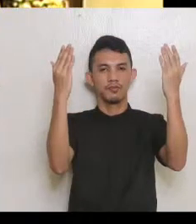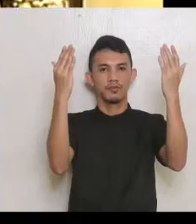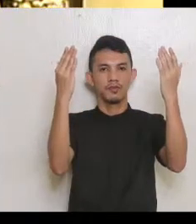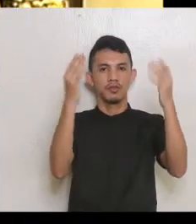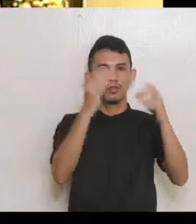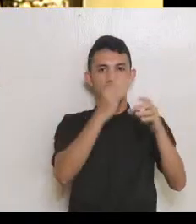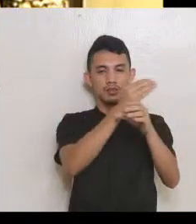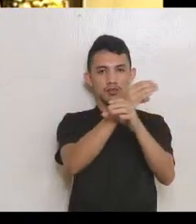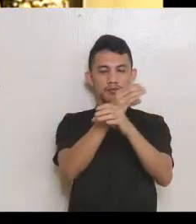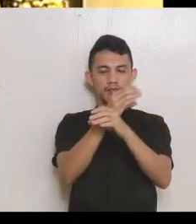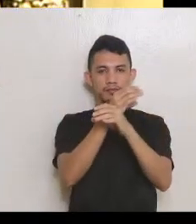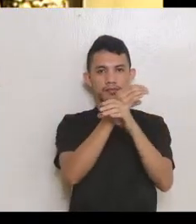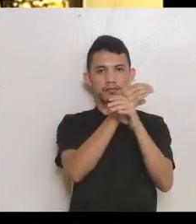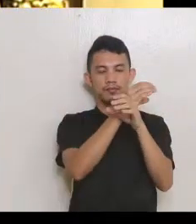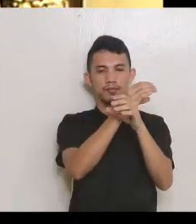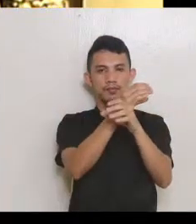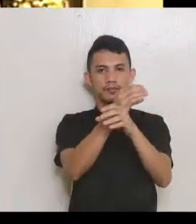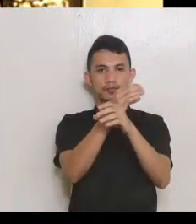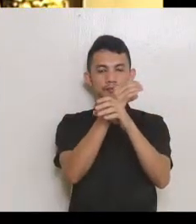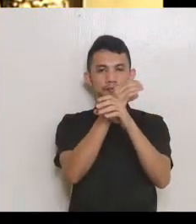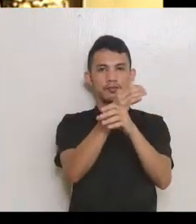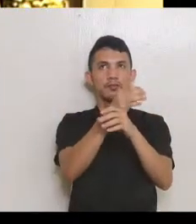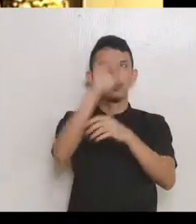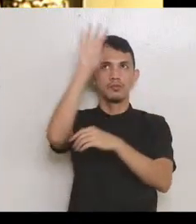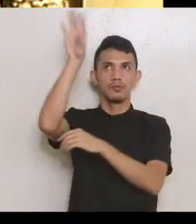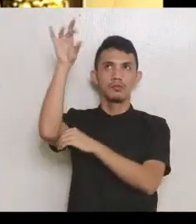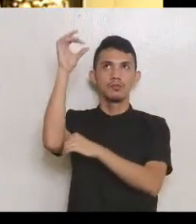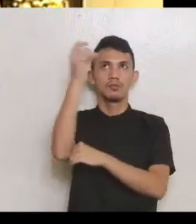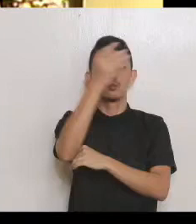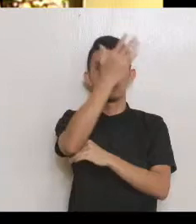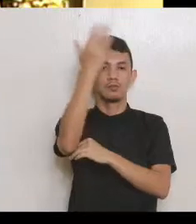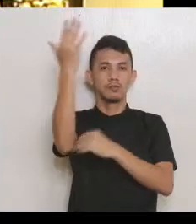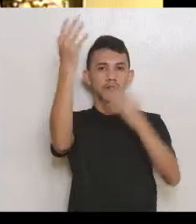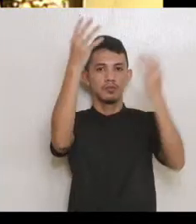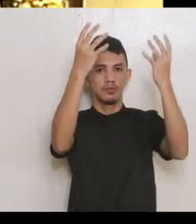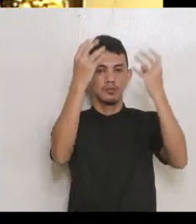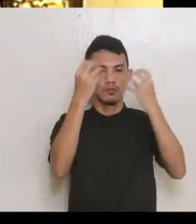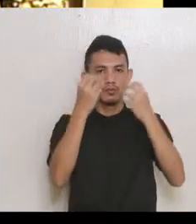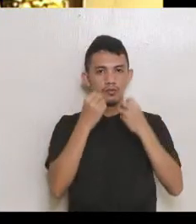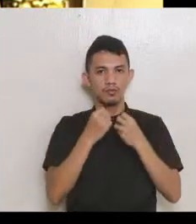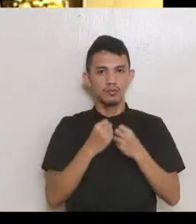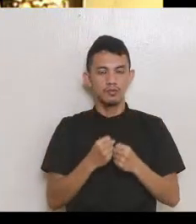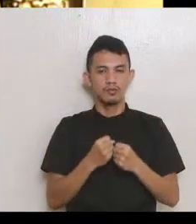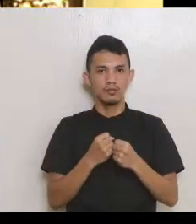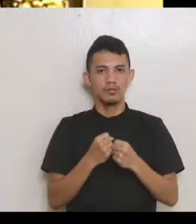Bantay ang grasya nga imong gihatag. Magtubo unta